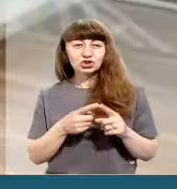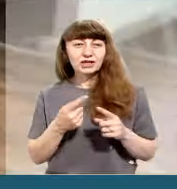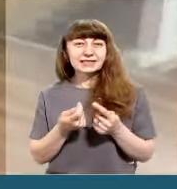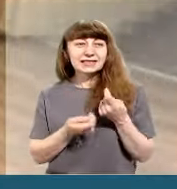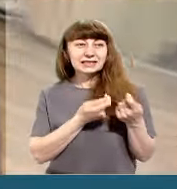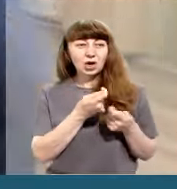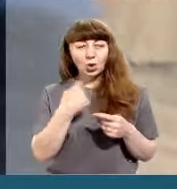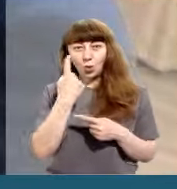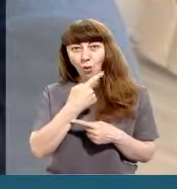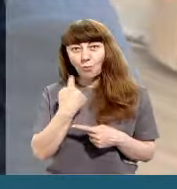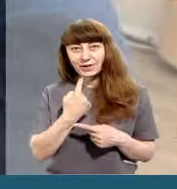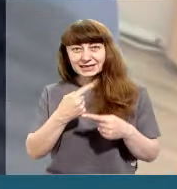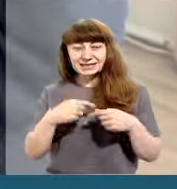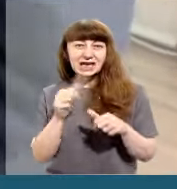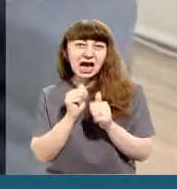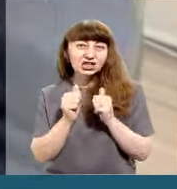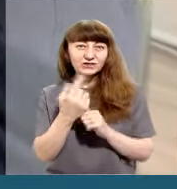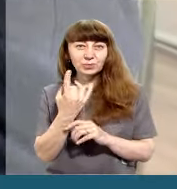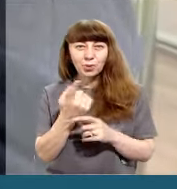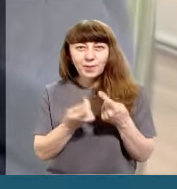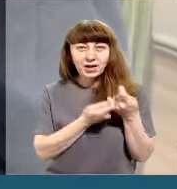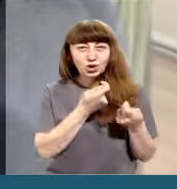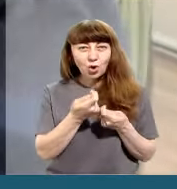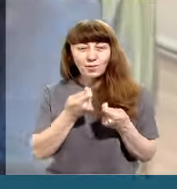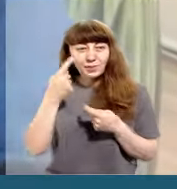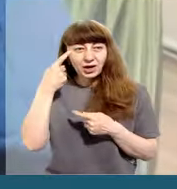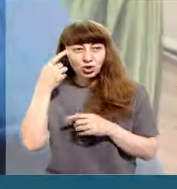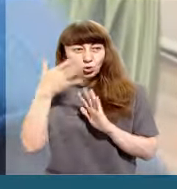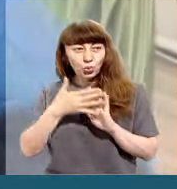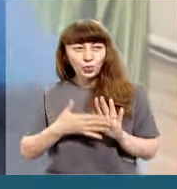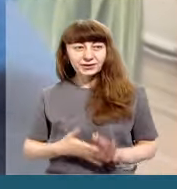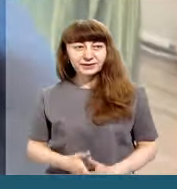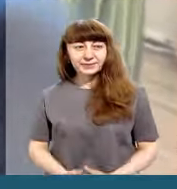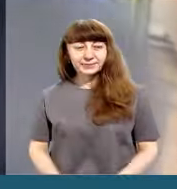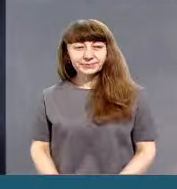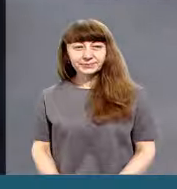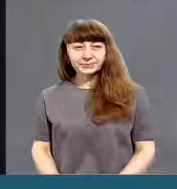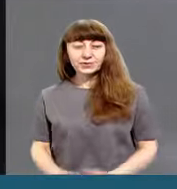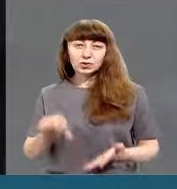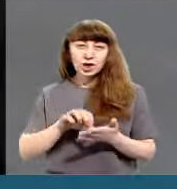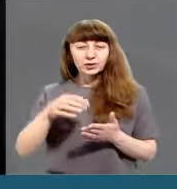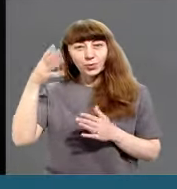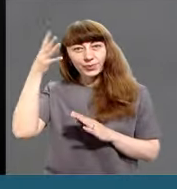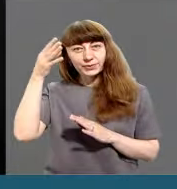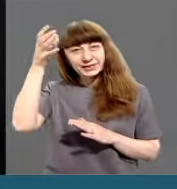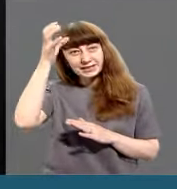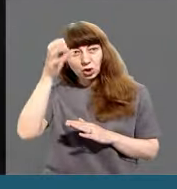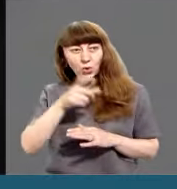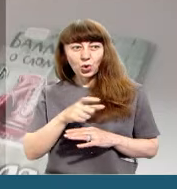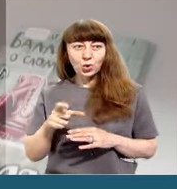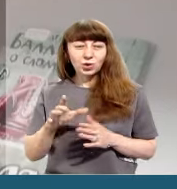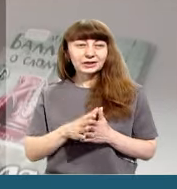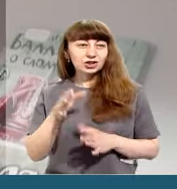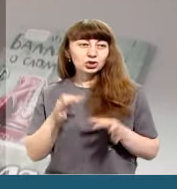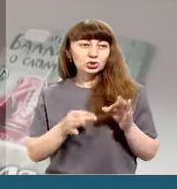деталях. Образ каждого ребенка продуман до мелочей. Участники здесь и чтецы, и актеры, и психологи, тонко чувствующие дыхание